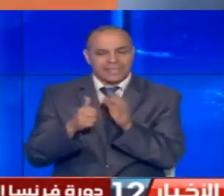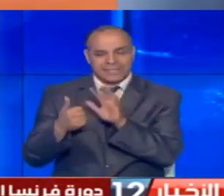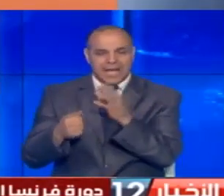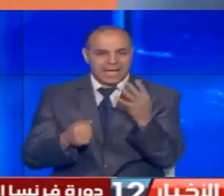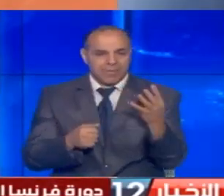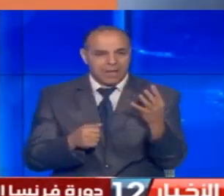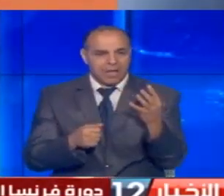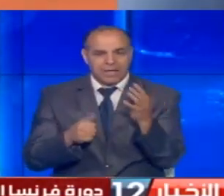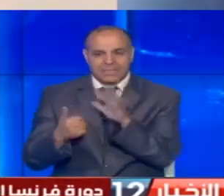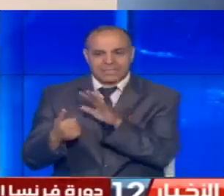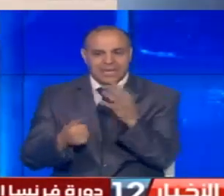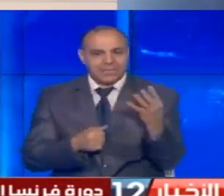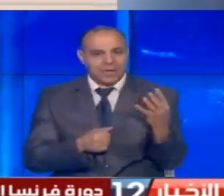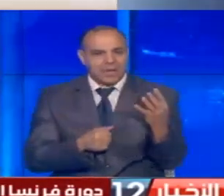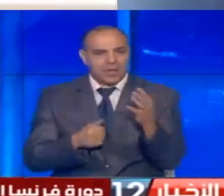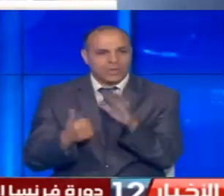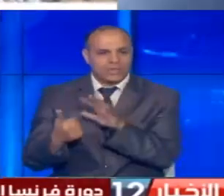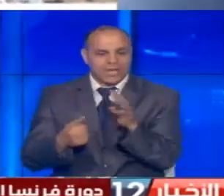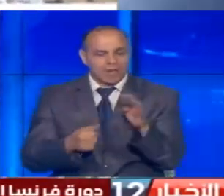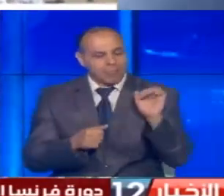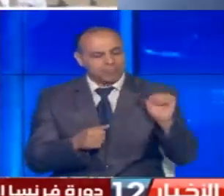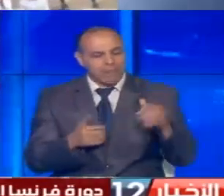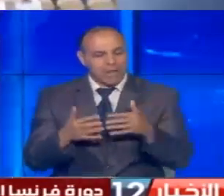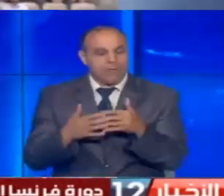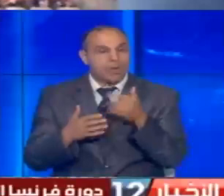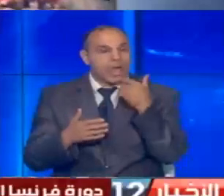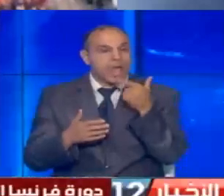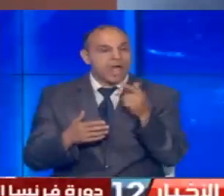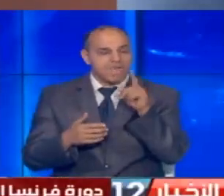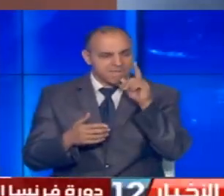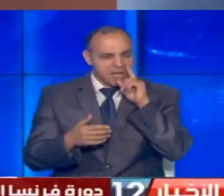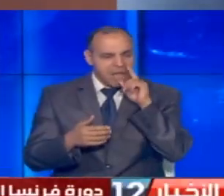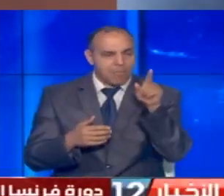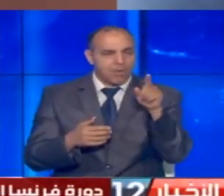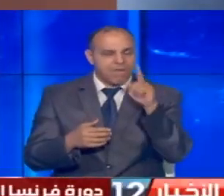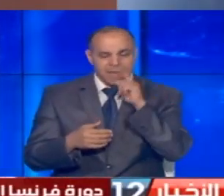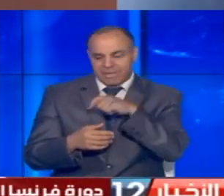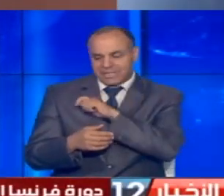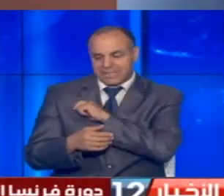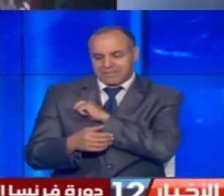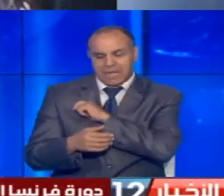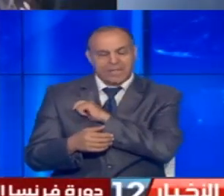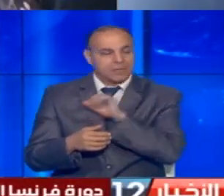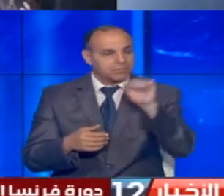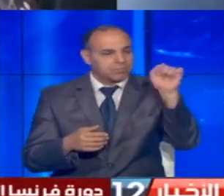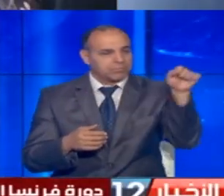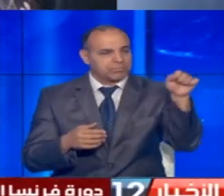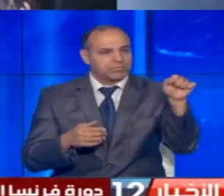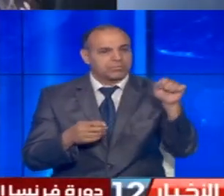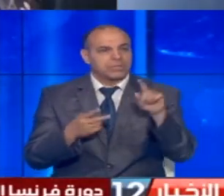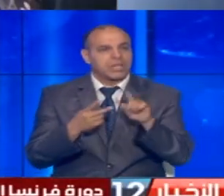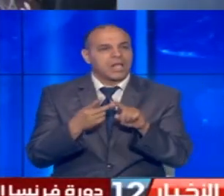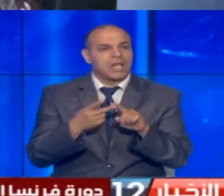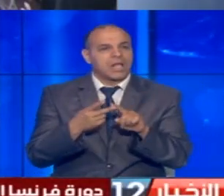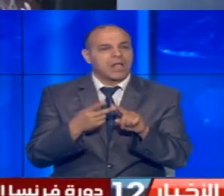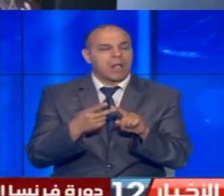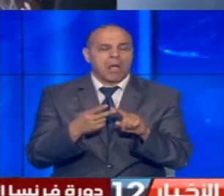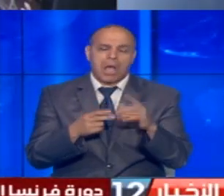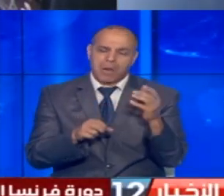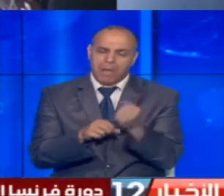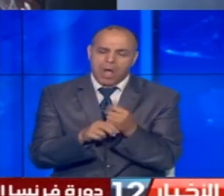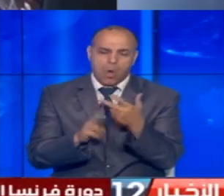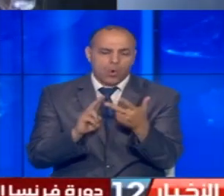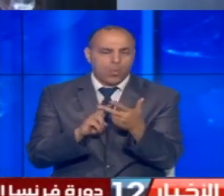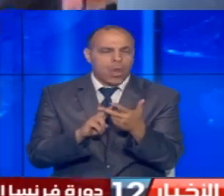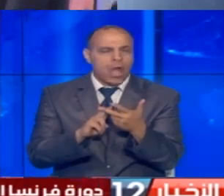6-4 و6-4 و6-4. ولدى السيدات بلغت الإسبانية غاربين موغوروزا دون عناء ربع